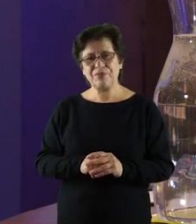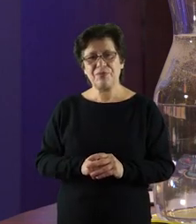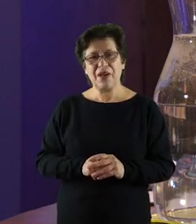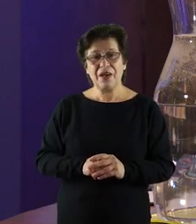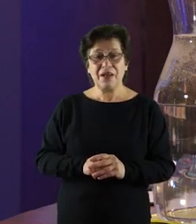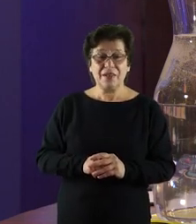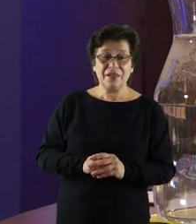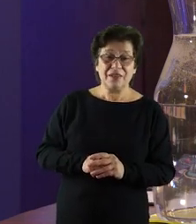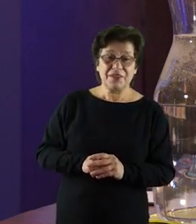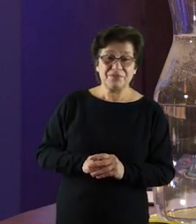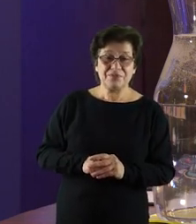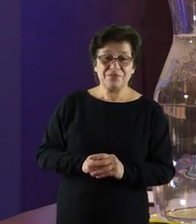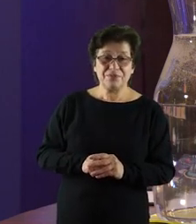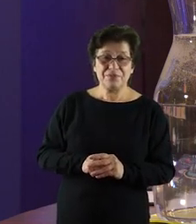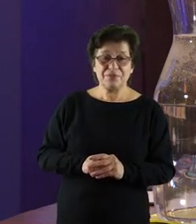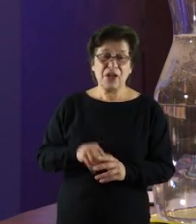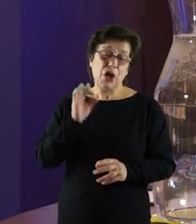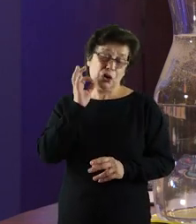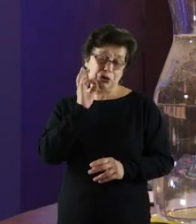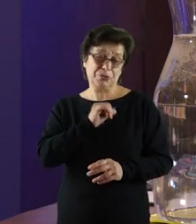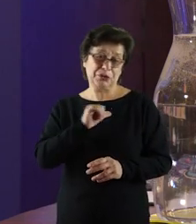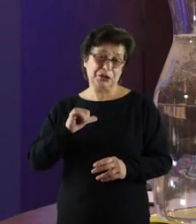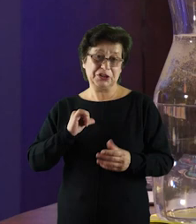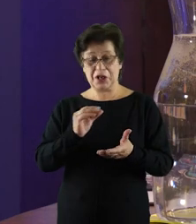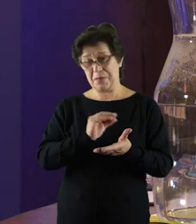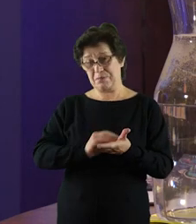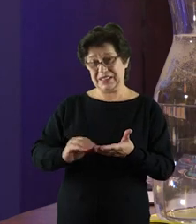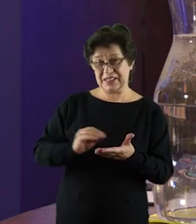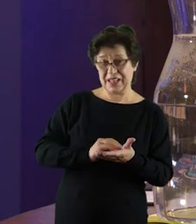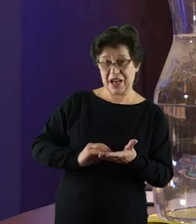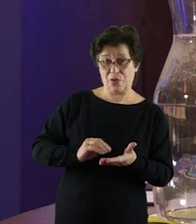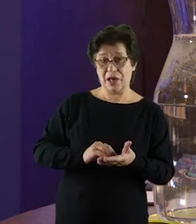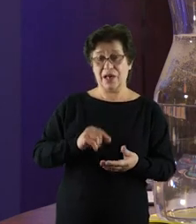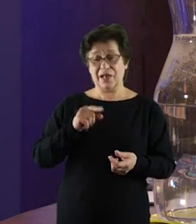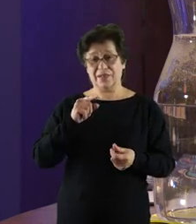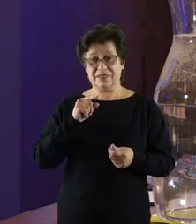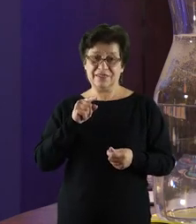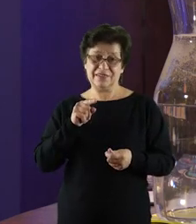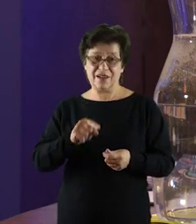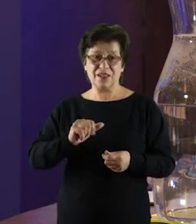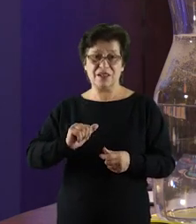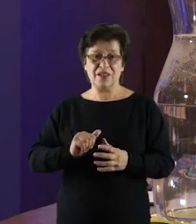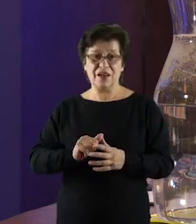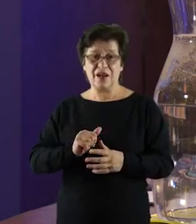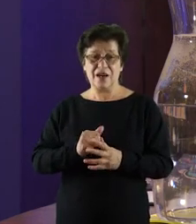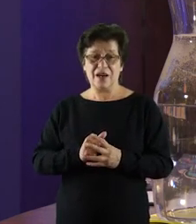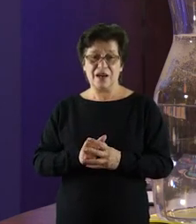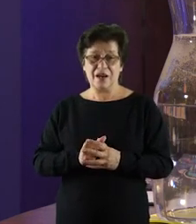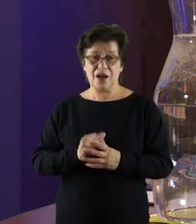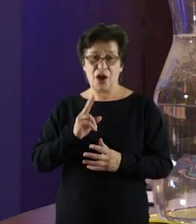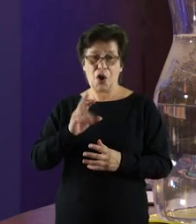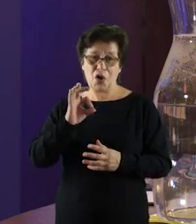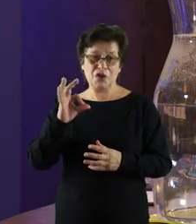i lekko młodsi niż ci w moich. Dobrze nam się pisało. Wielki wybuch, czyli K kontra K. A więc Kazdebkę